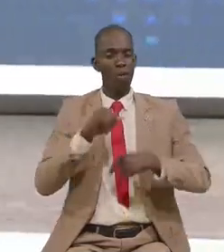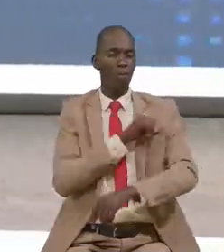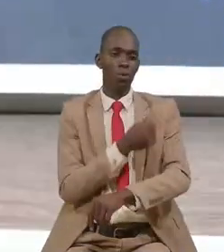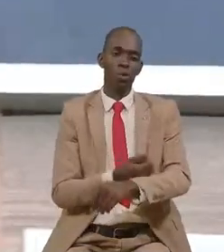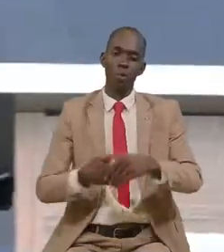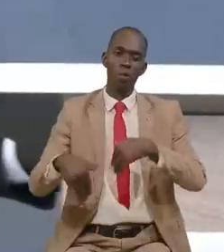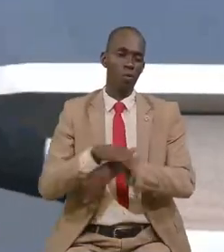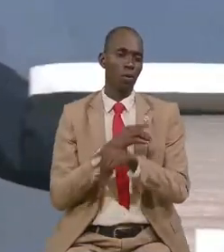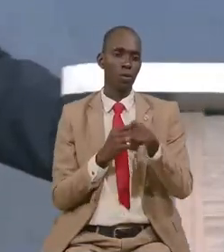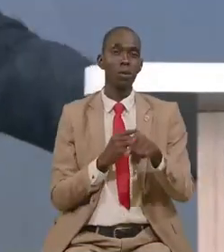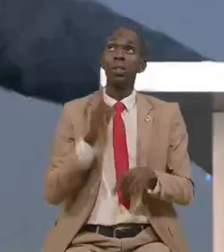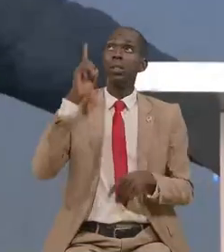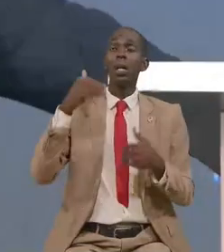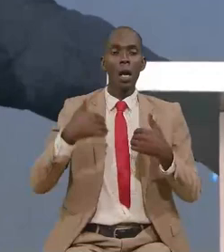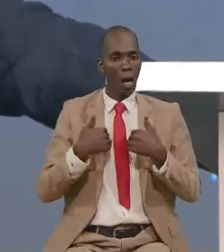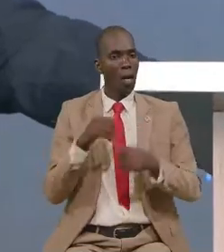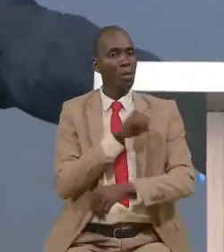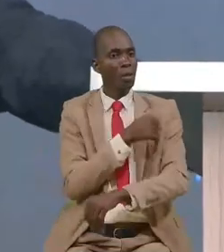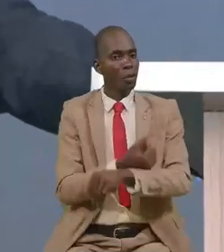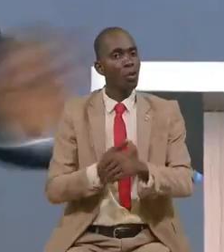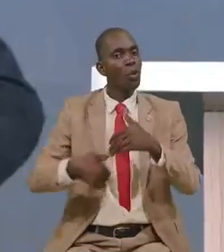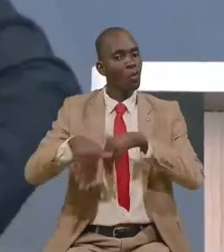l'autorité sur la maladie également.